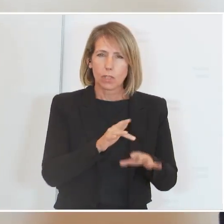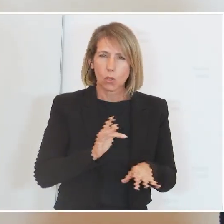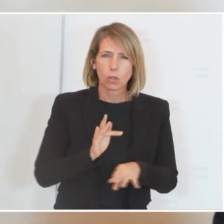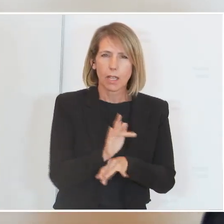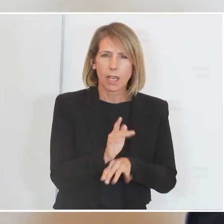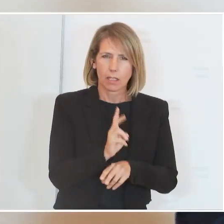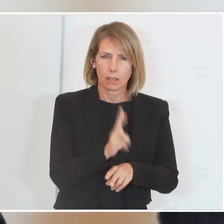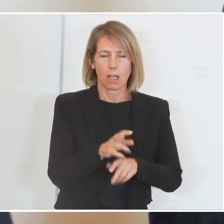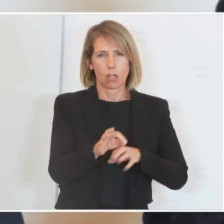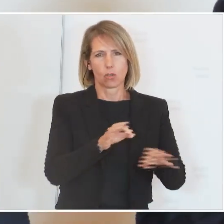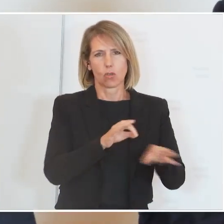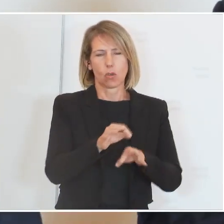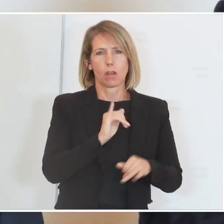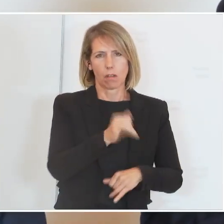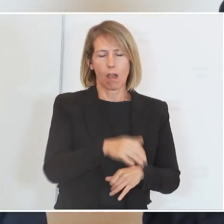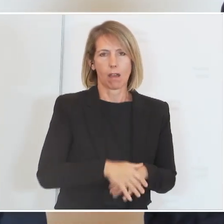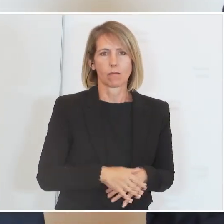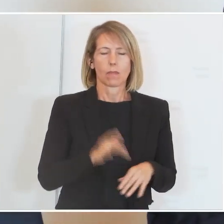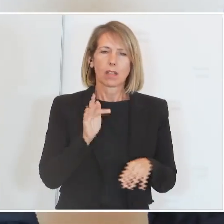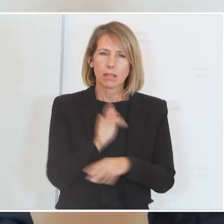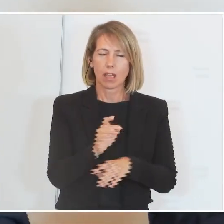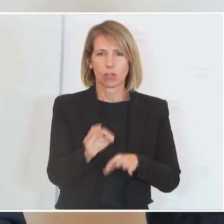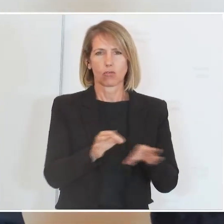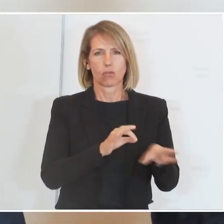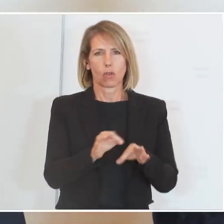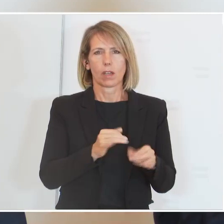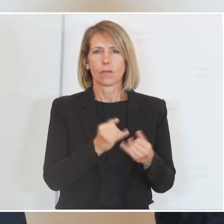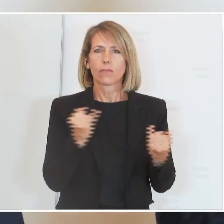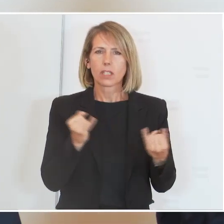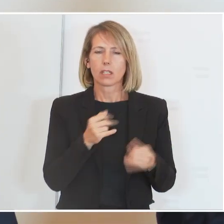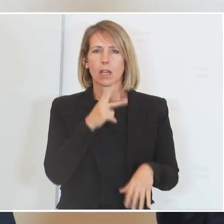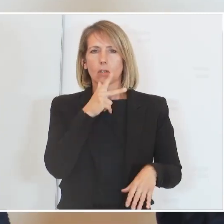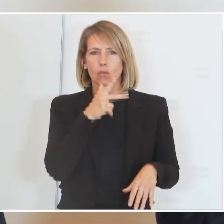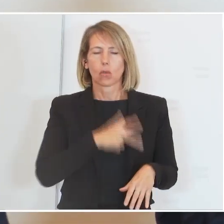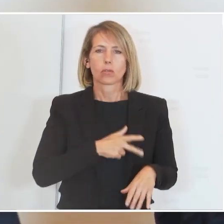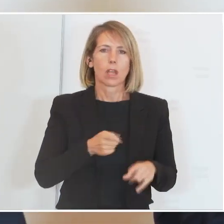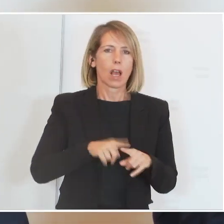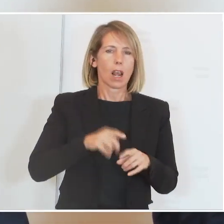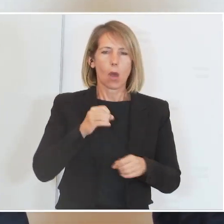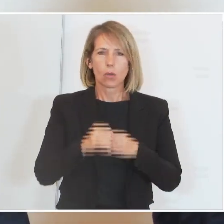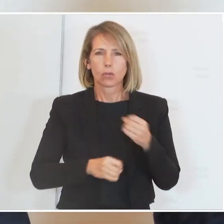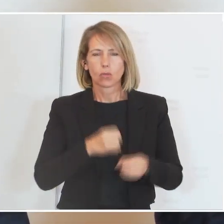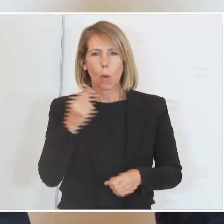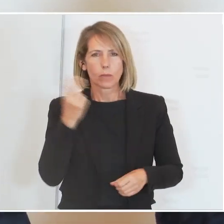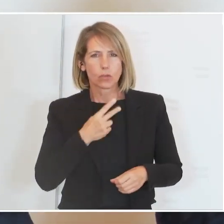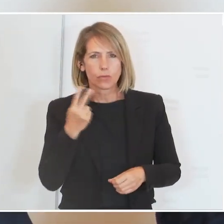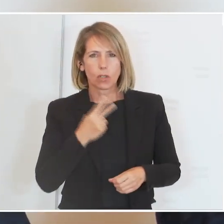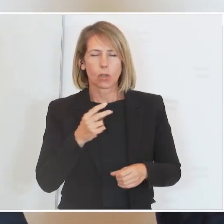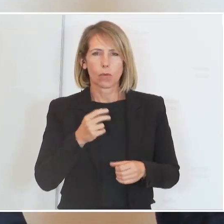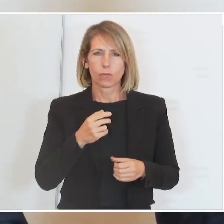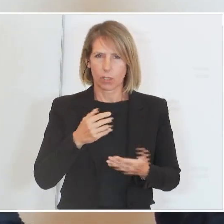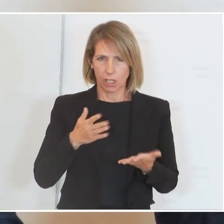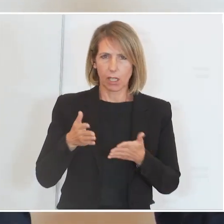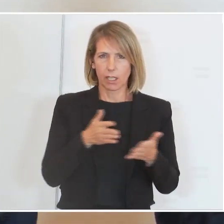gegensteuern, im wahrsten Sinn des Wortes. Gegensteuern mit sozialer und mit ökonomisch vernünftiger